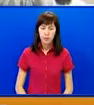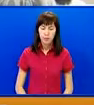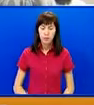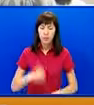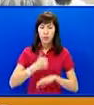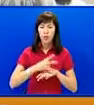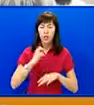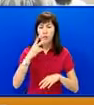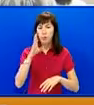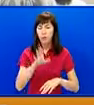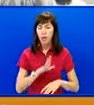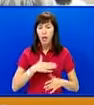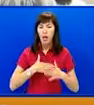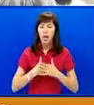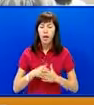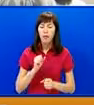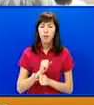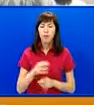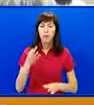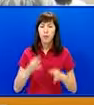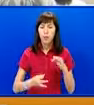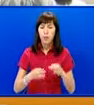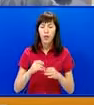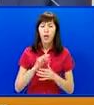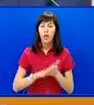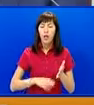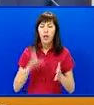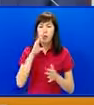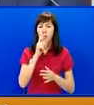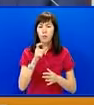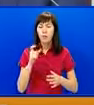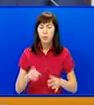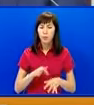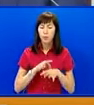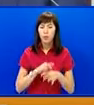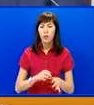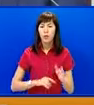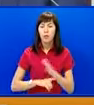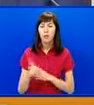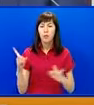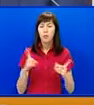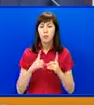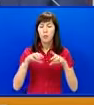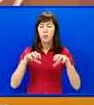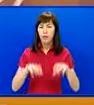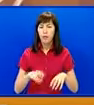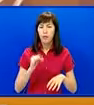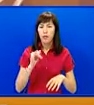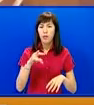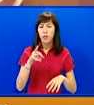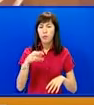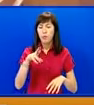Планом нации предусмотрена оптимизация инстанций судебной системы для упрощения доступа граждан к правосудию. В ходе встречи представители ФИМИДа